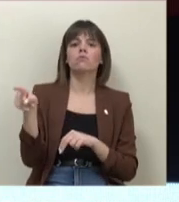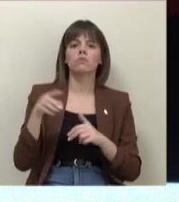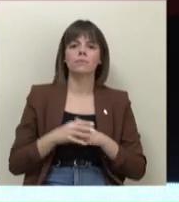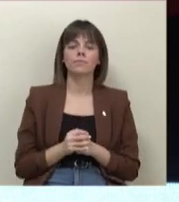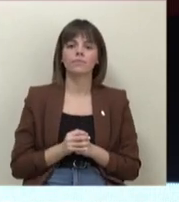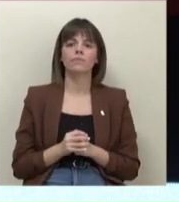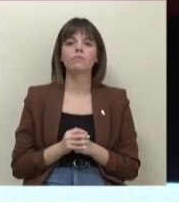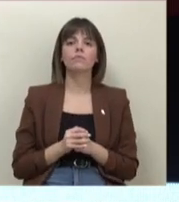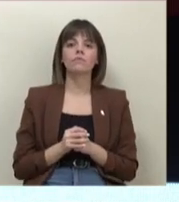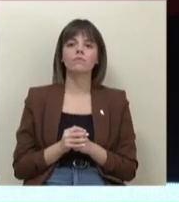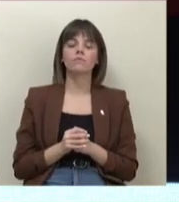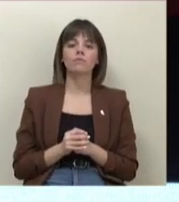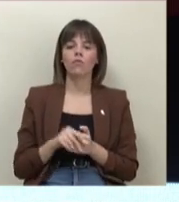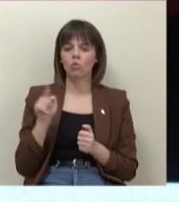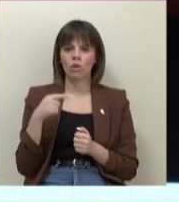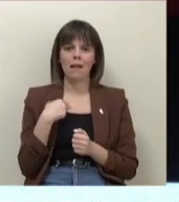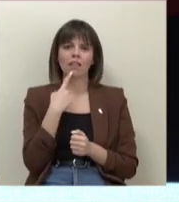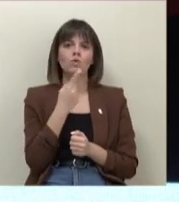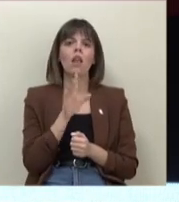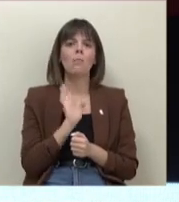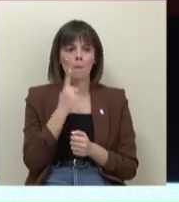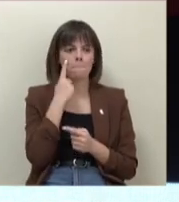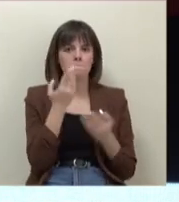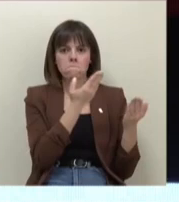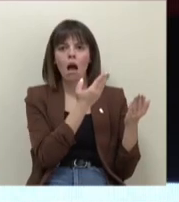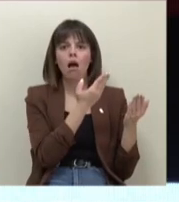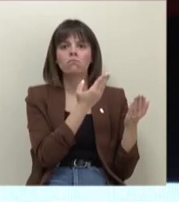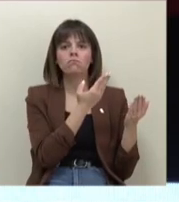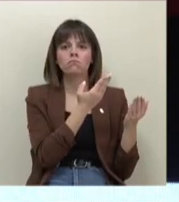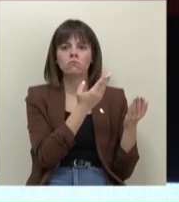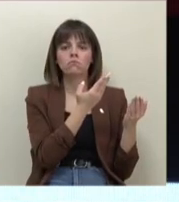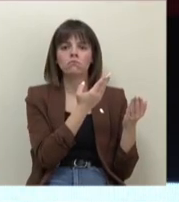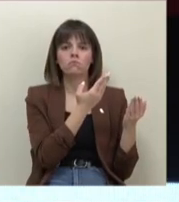veriyoruz. Bunu ben de söylemiyorum. Bakın yani